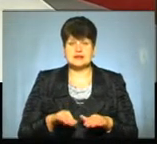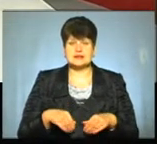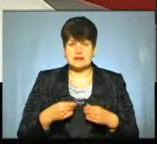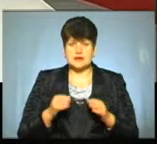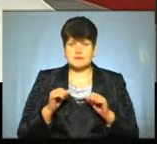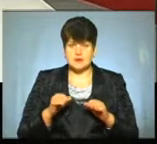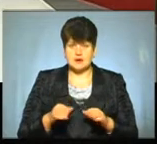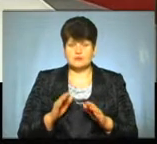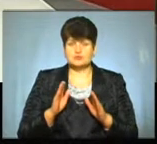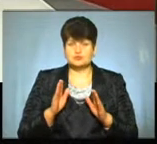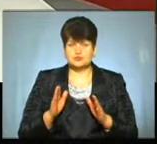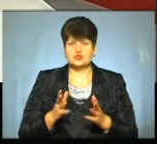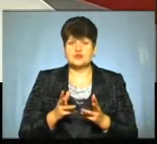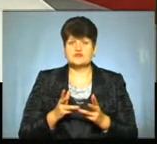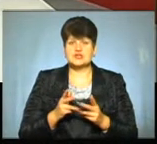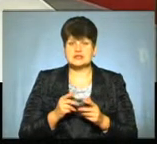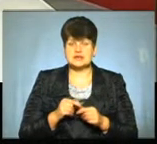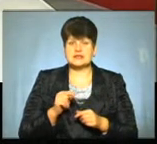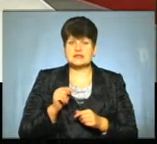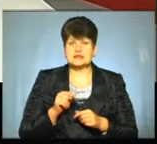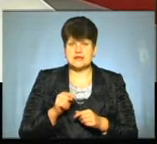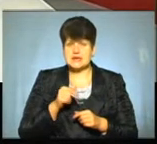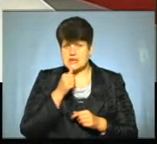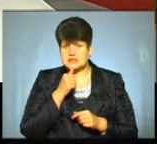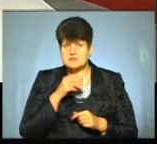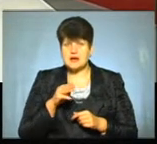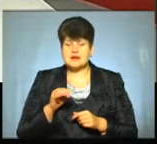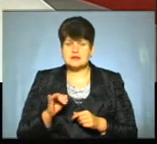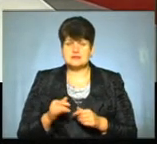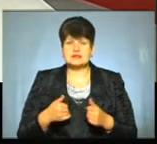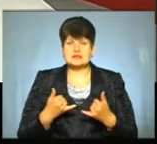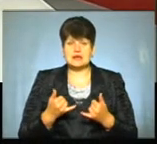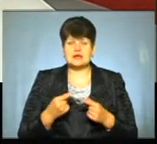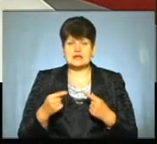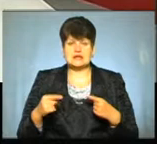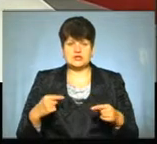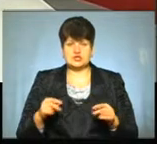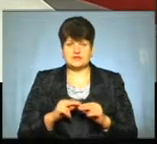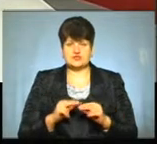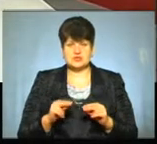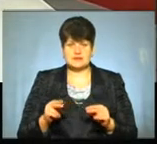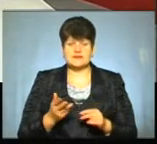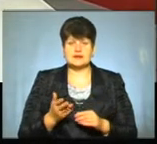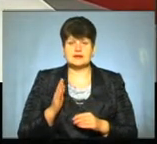право бути в числі тих самих експертів для інших вчителів, які